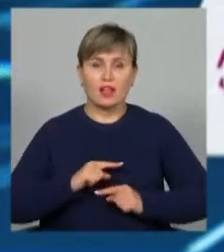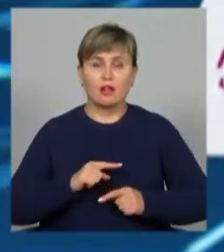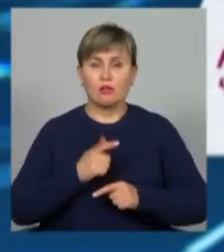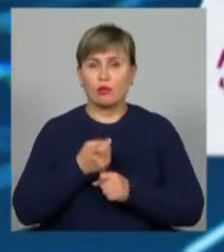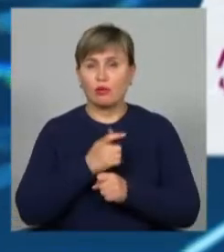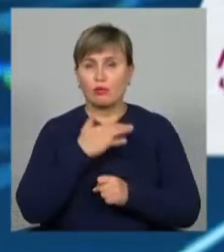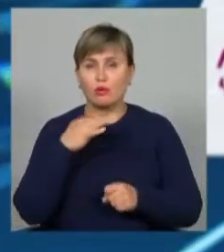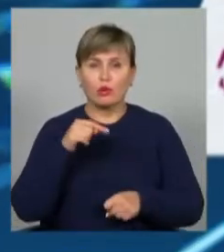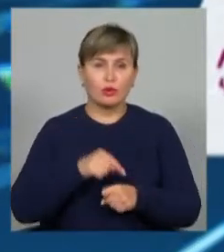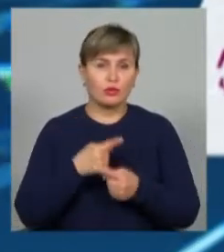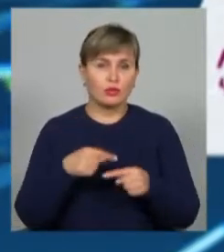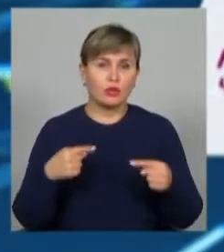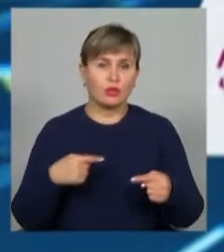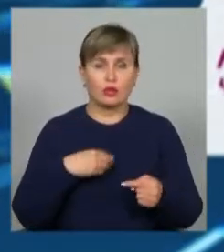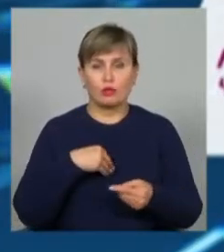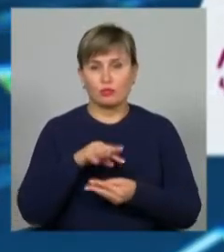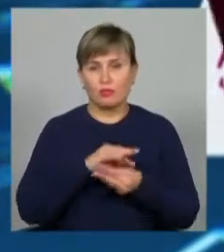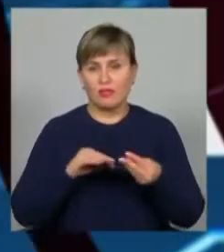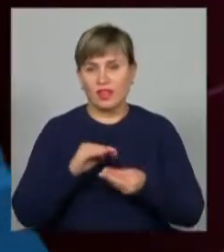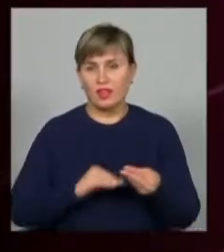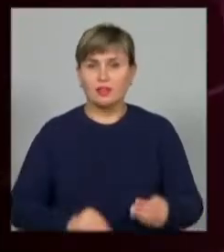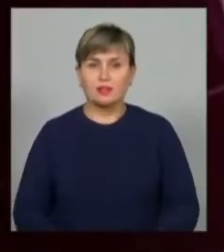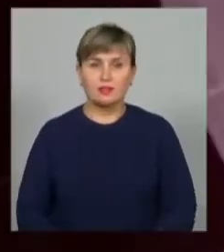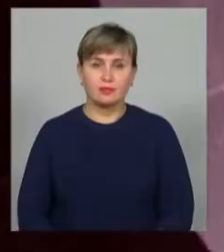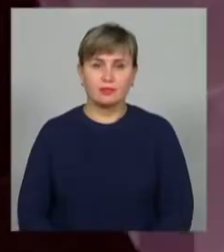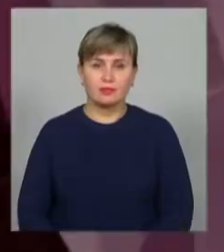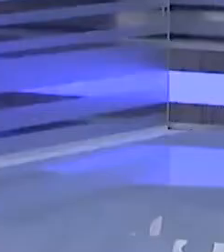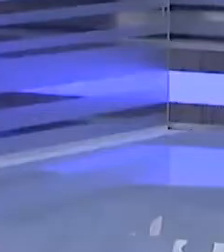моментов, которые я бы еще повторила с удовольствием.